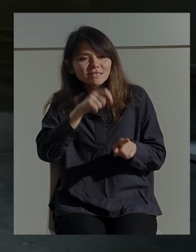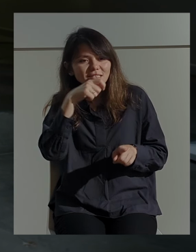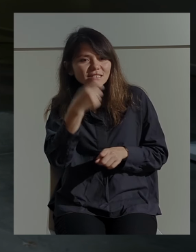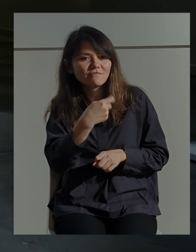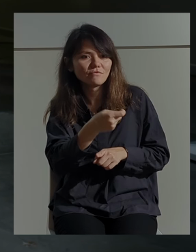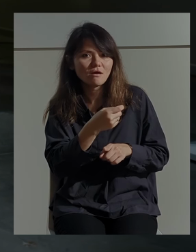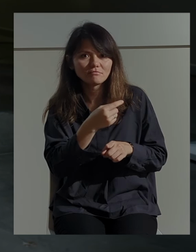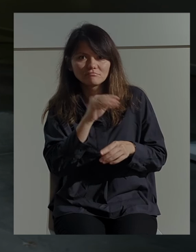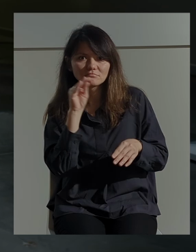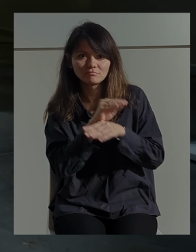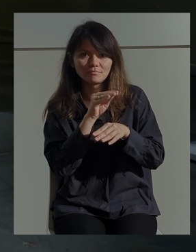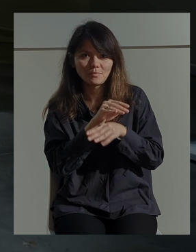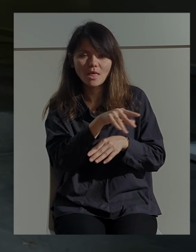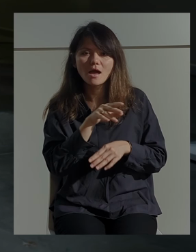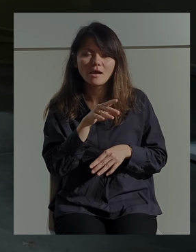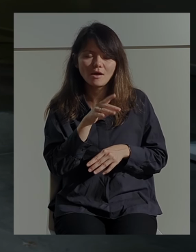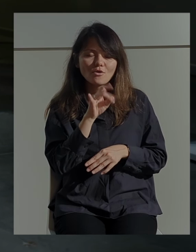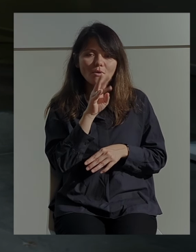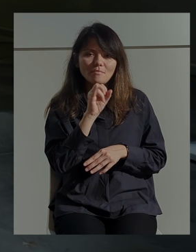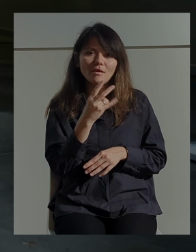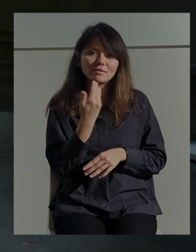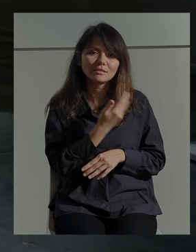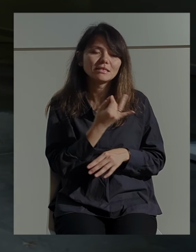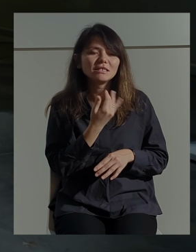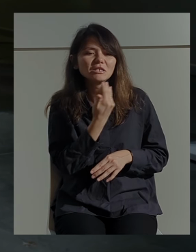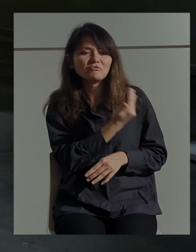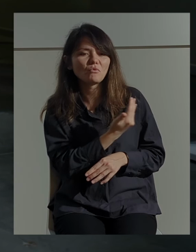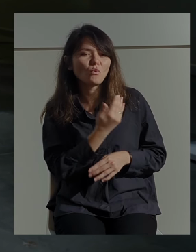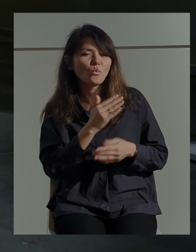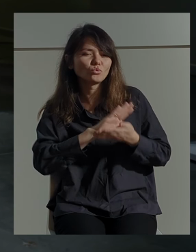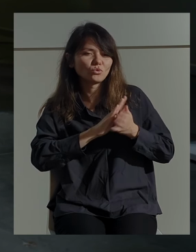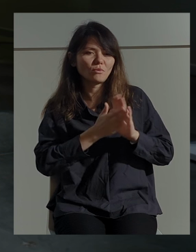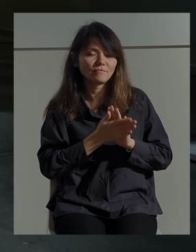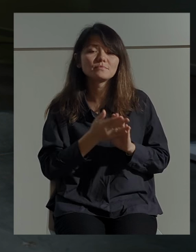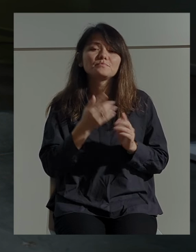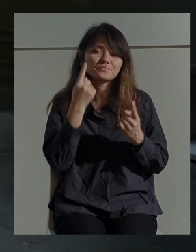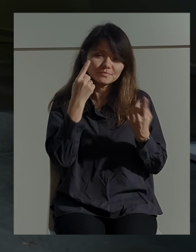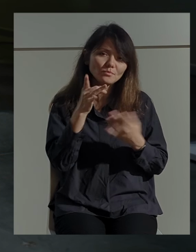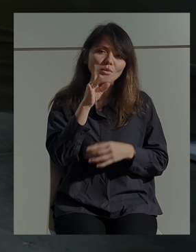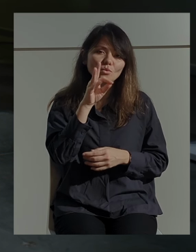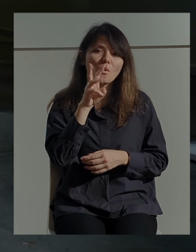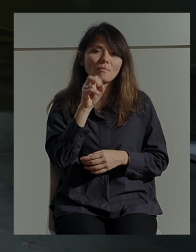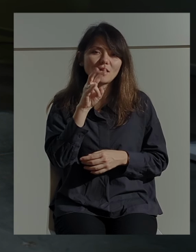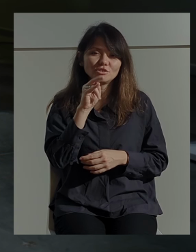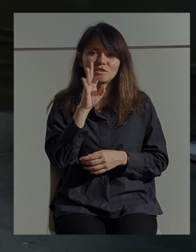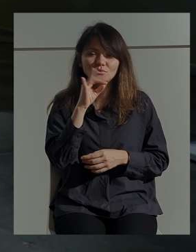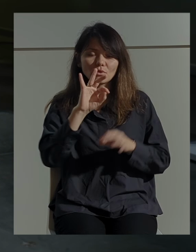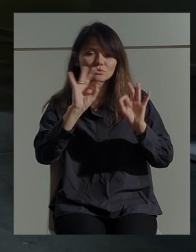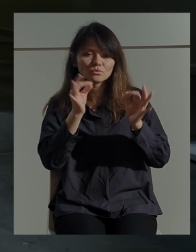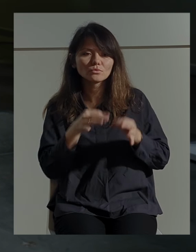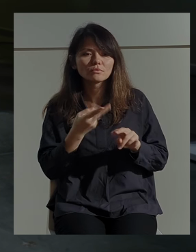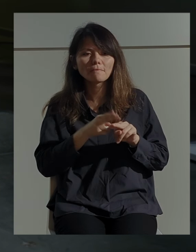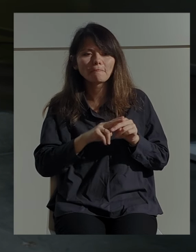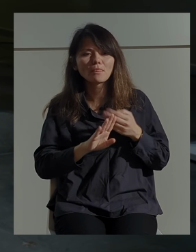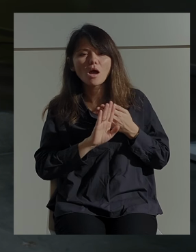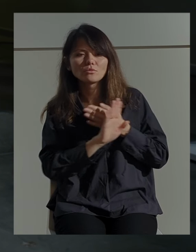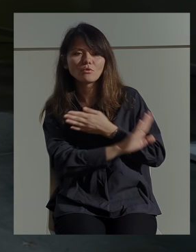рыцарским Романом Вот и над его условностями понятно что романи ское искусство оно в достаточной степени